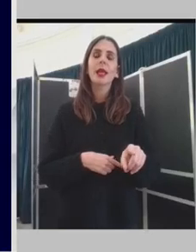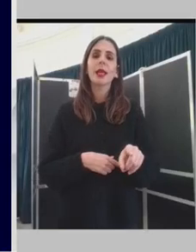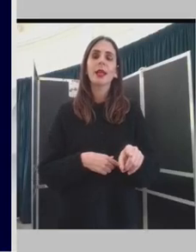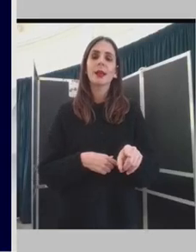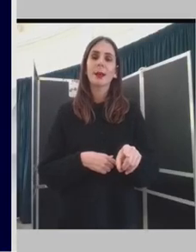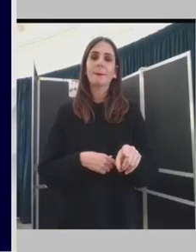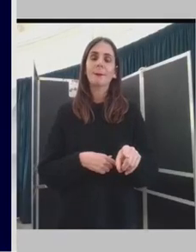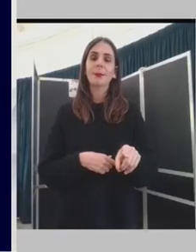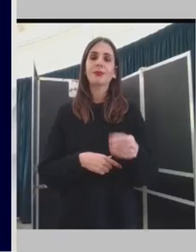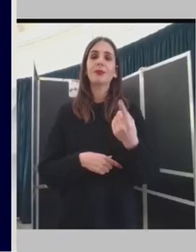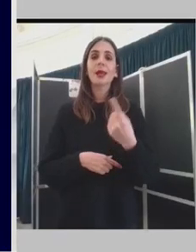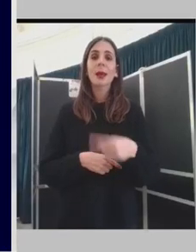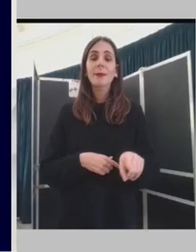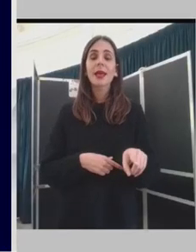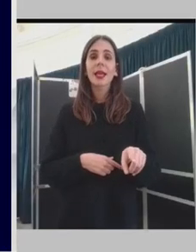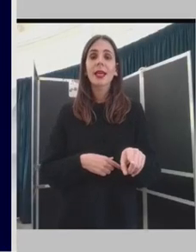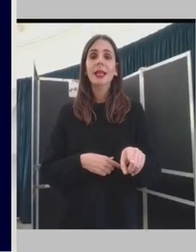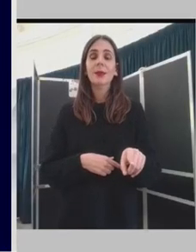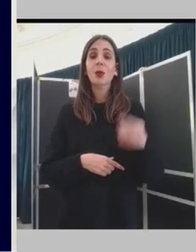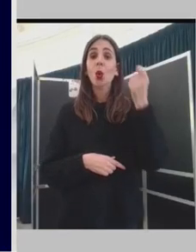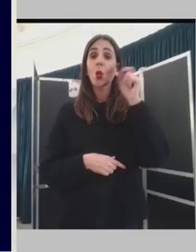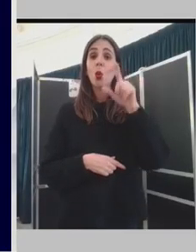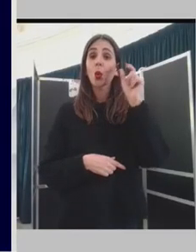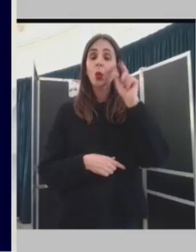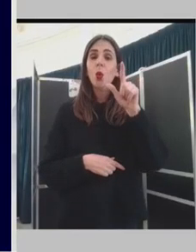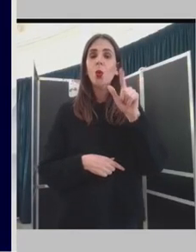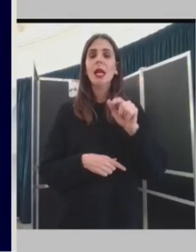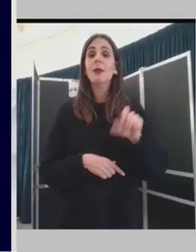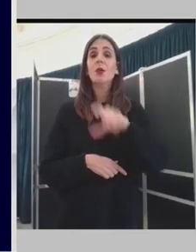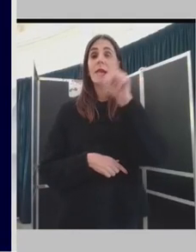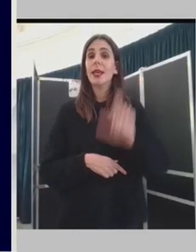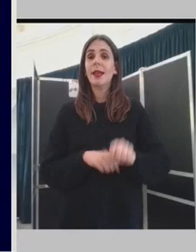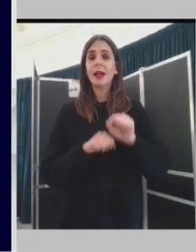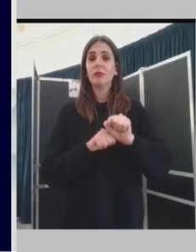per diffondere idee e diffondere la cultura su tutto il territorio.